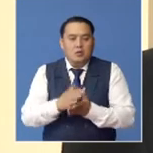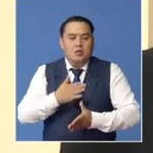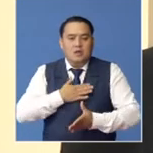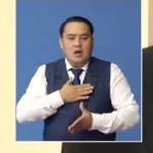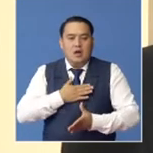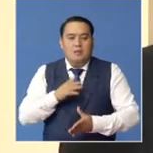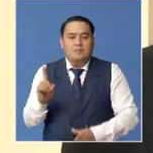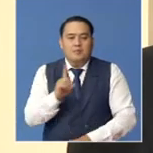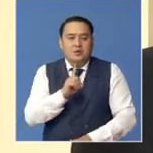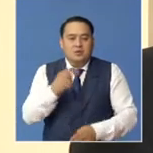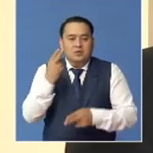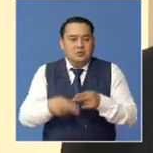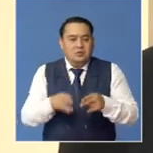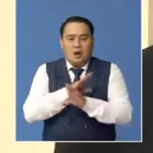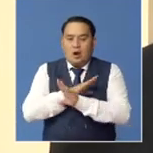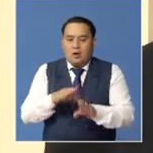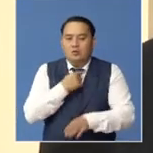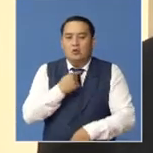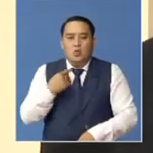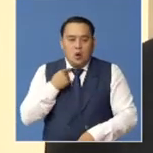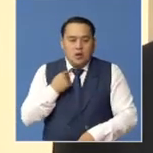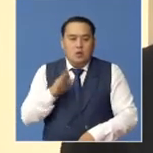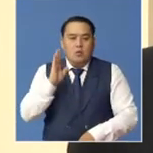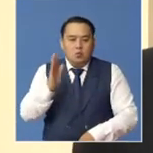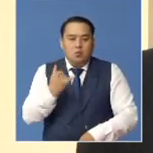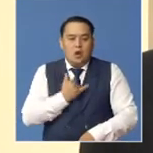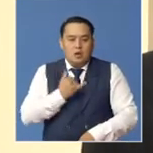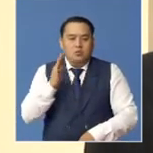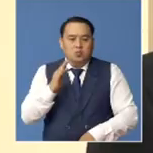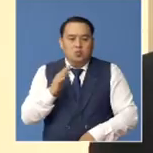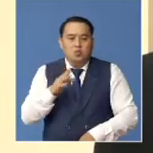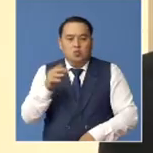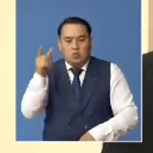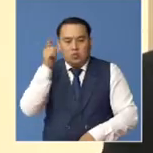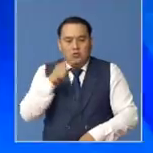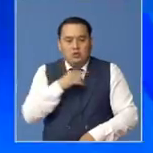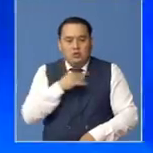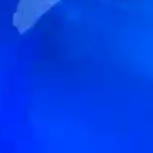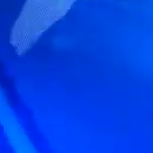поездка, конечно, она не заканчивается именно в Талдыкургане. У нас будет продолжение в Туркестанской области.